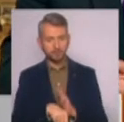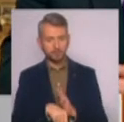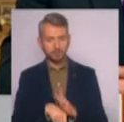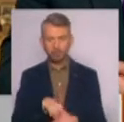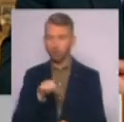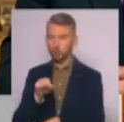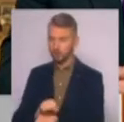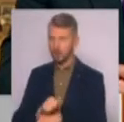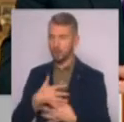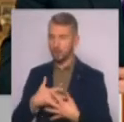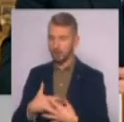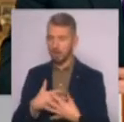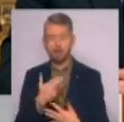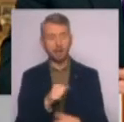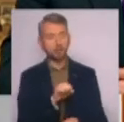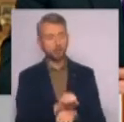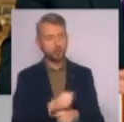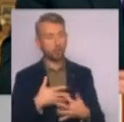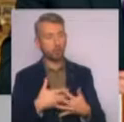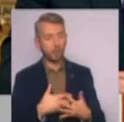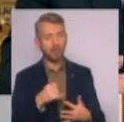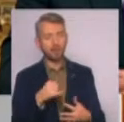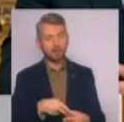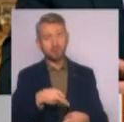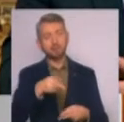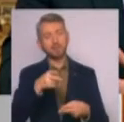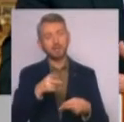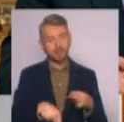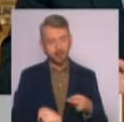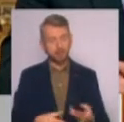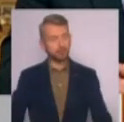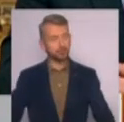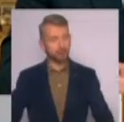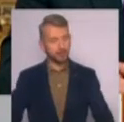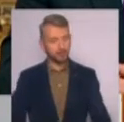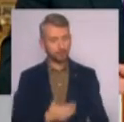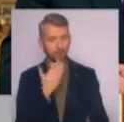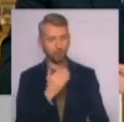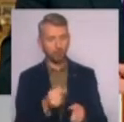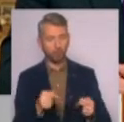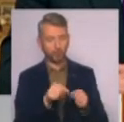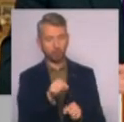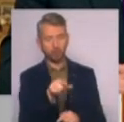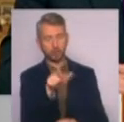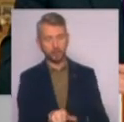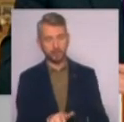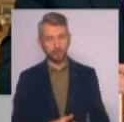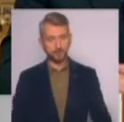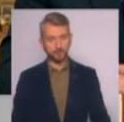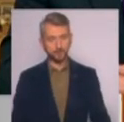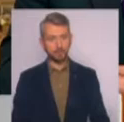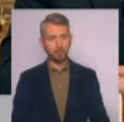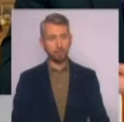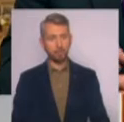зупинку дихання. Да, зупинку дихання і кінець життя конкретної людини. І